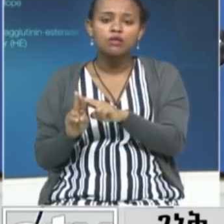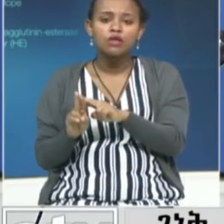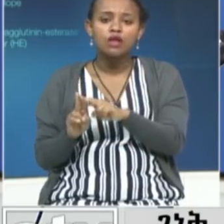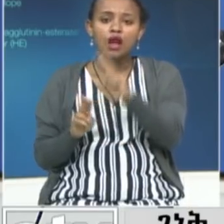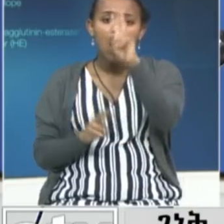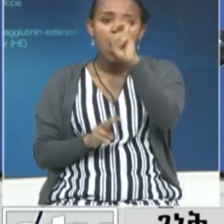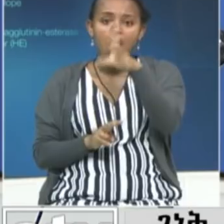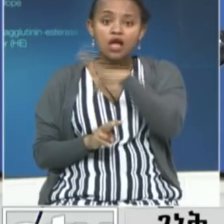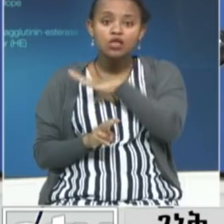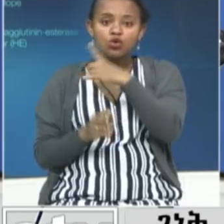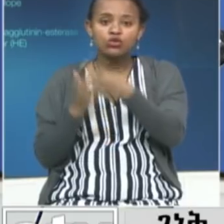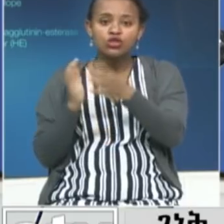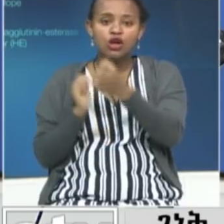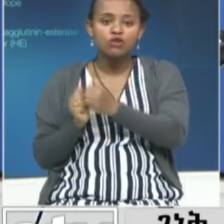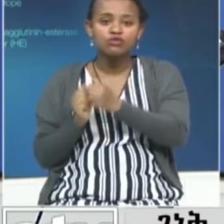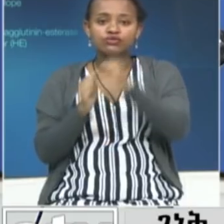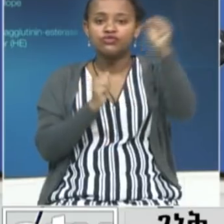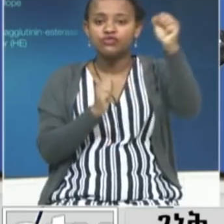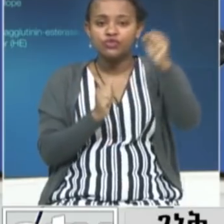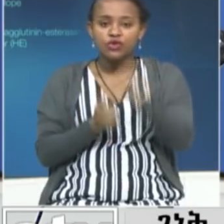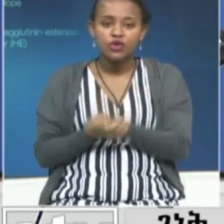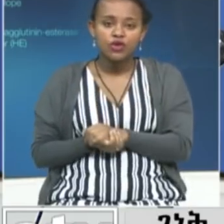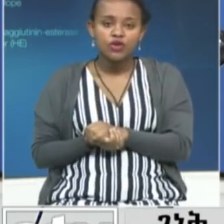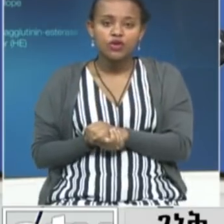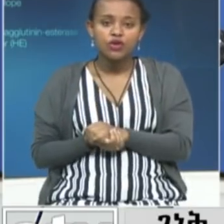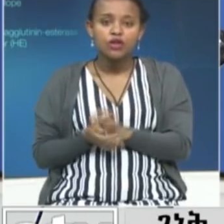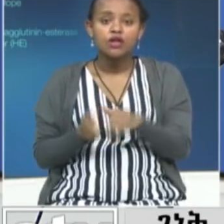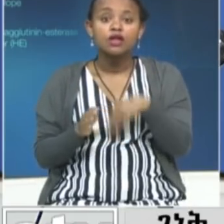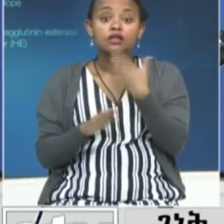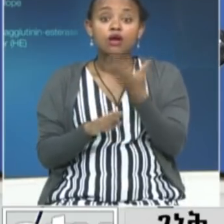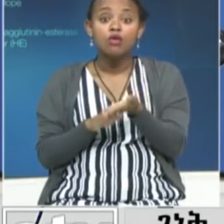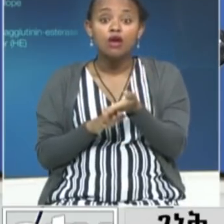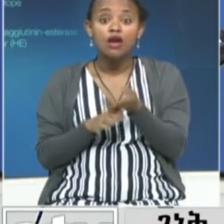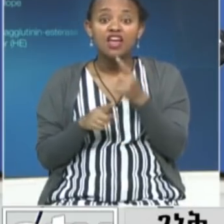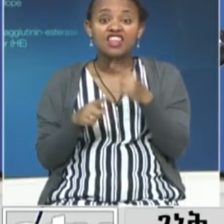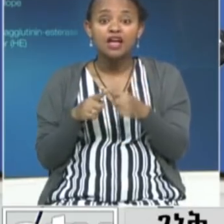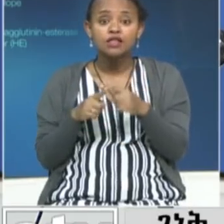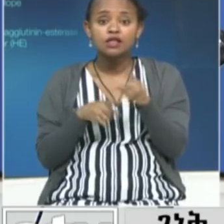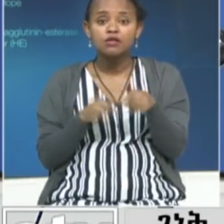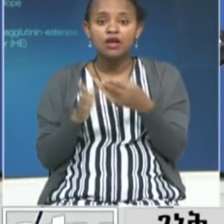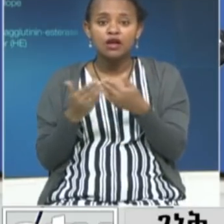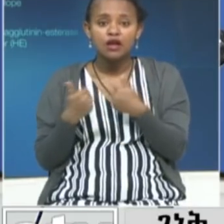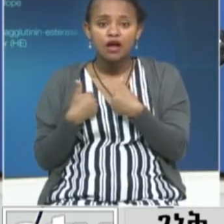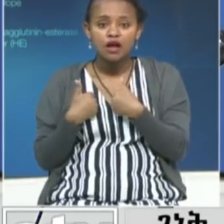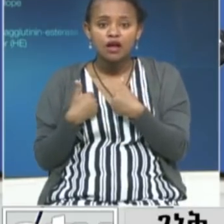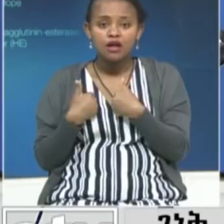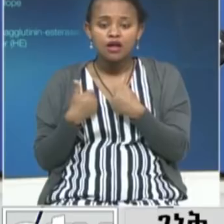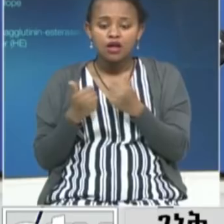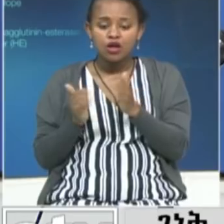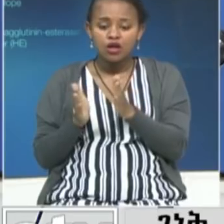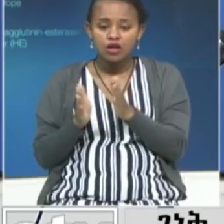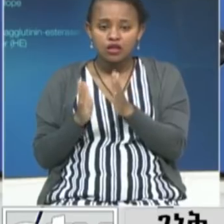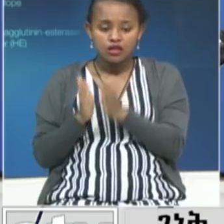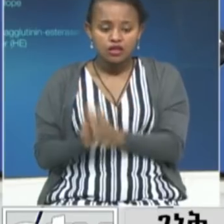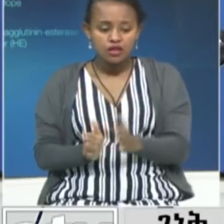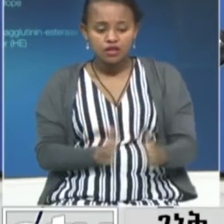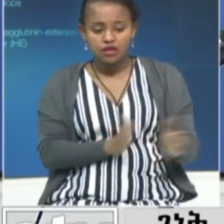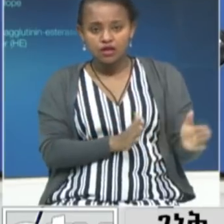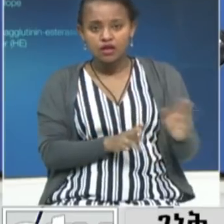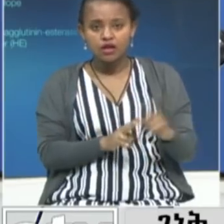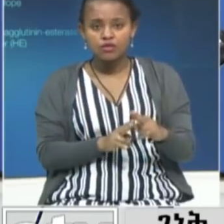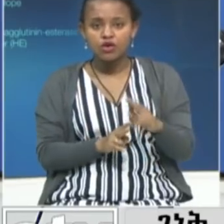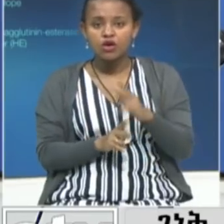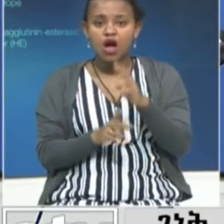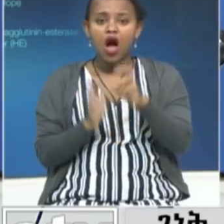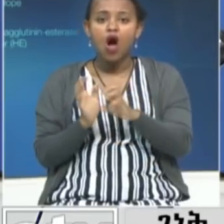ሰፈር የወሰደው። ከዛ በኋላ ደግሞ የታክሲ መንገድ አለ። ታክሲ ላይ ጎን ለጎን ተቀምጠን አውቶቡስ ላይ